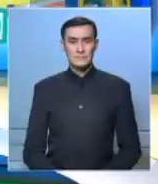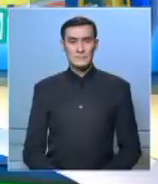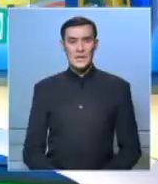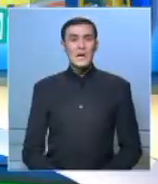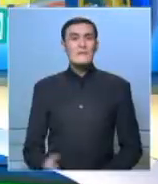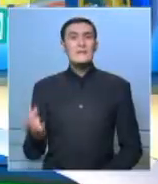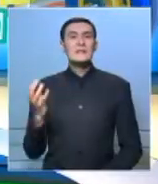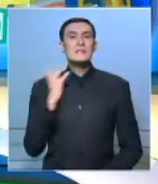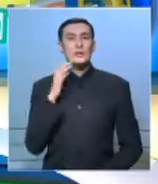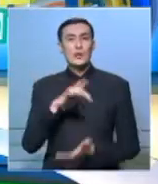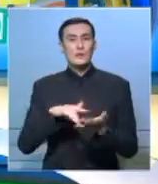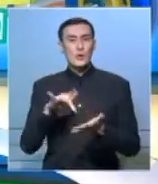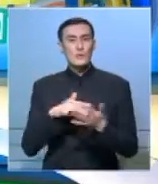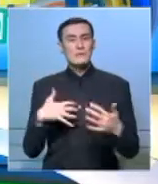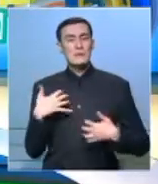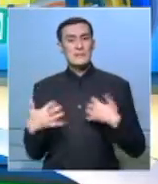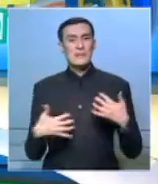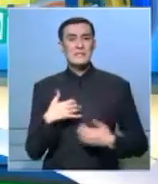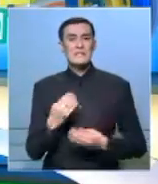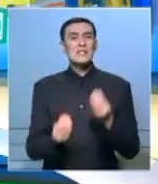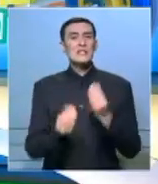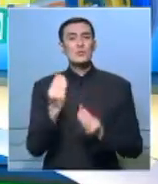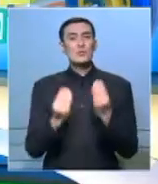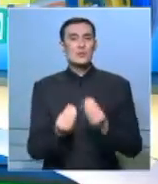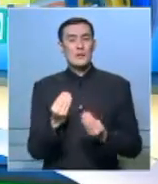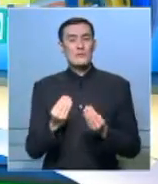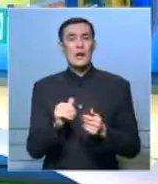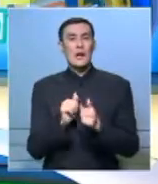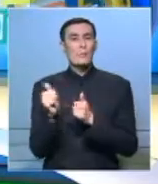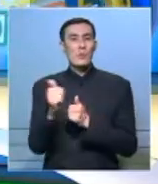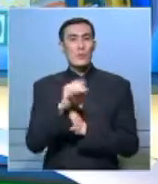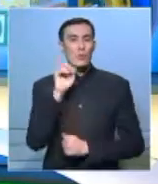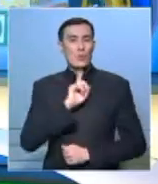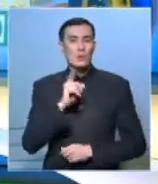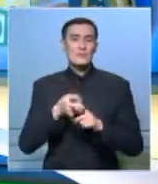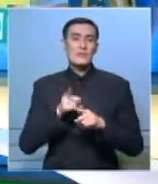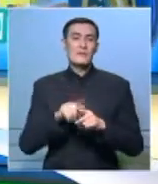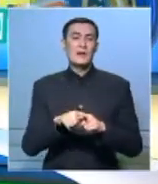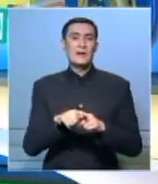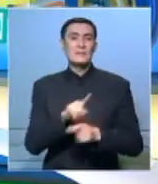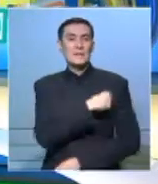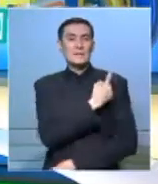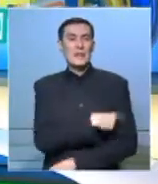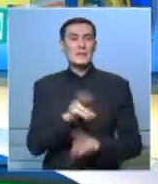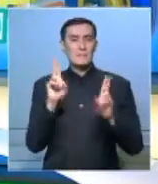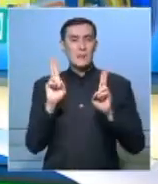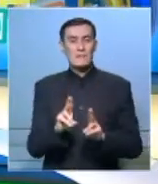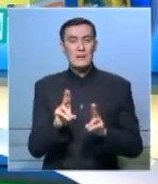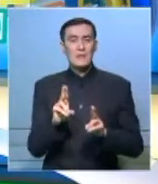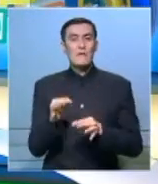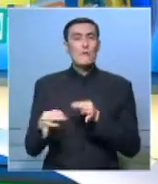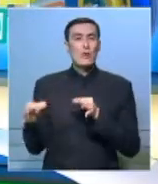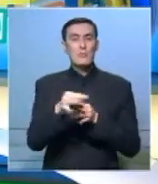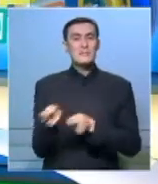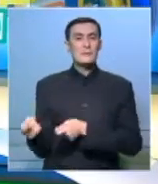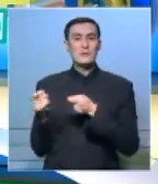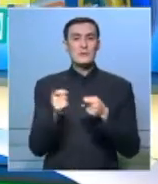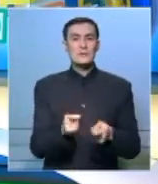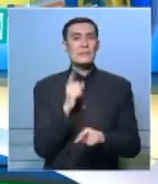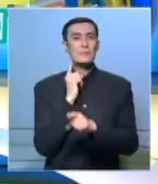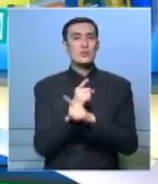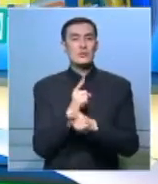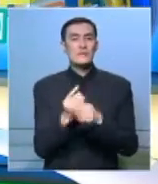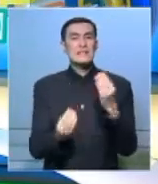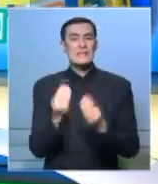В Кызылорде озабочены безопасностью детских игрушек. В обход санитарным требованиям, нормам и предписаниям в регион продолжают ввозить